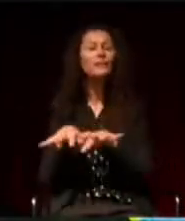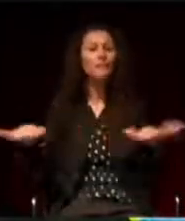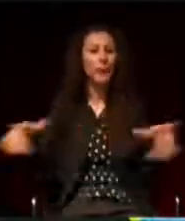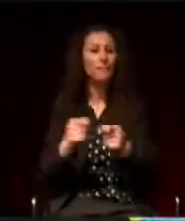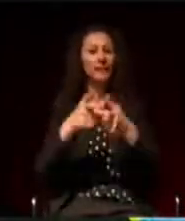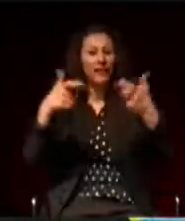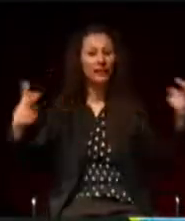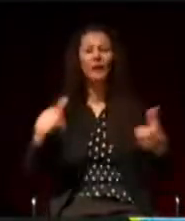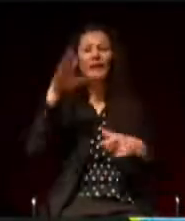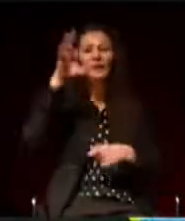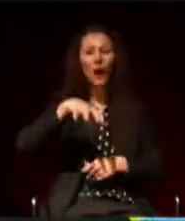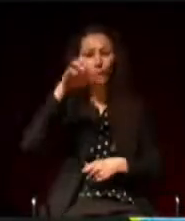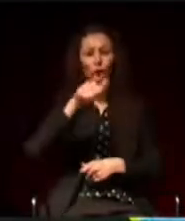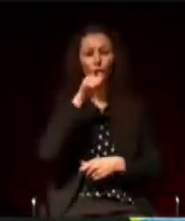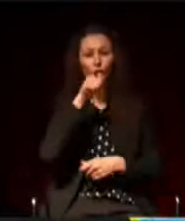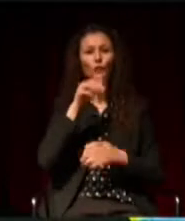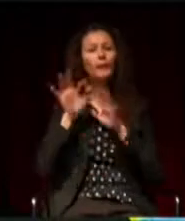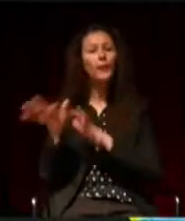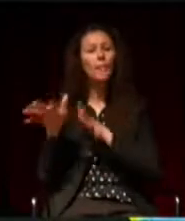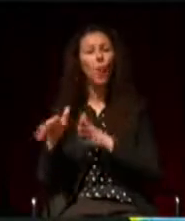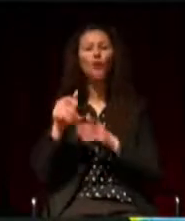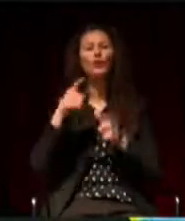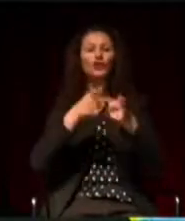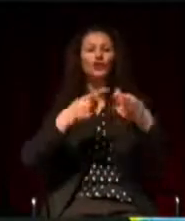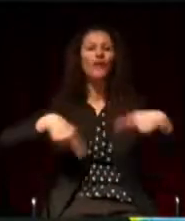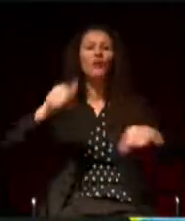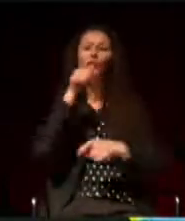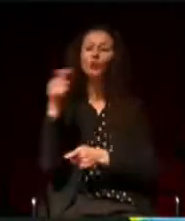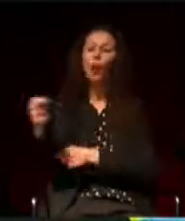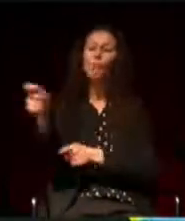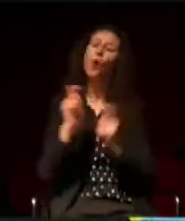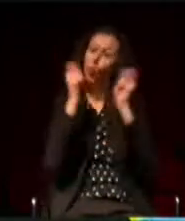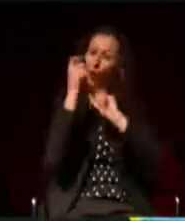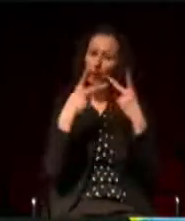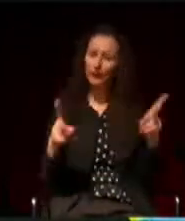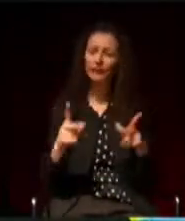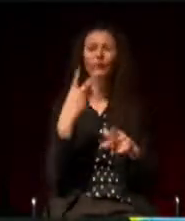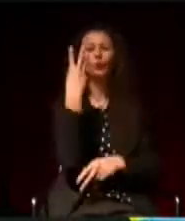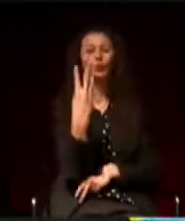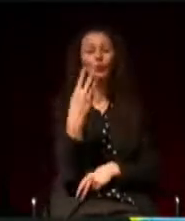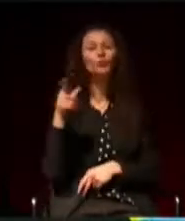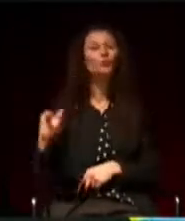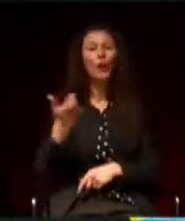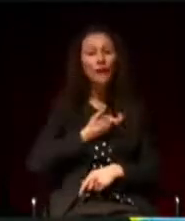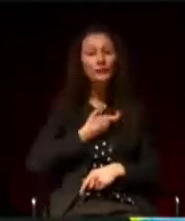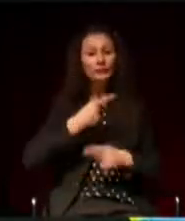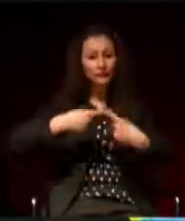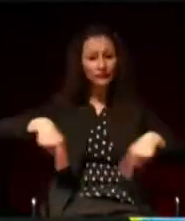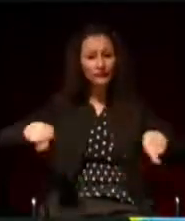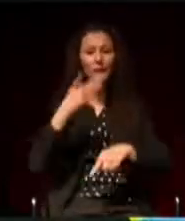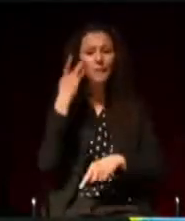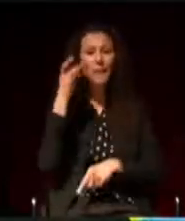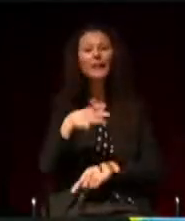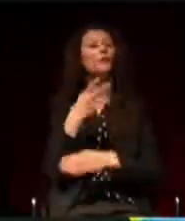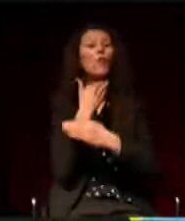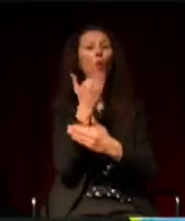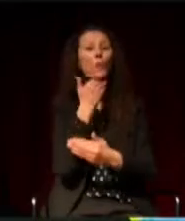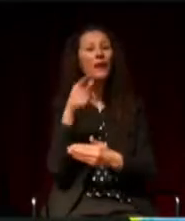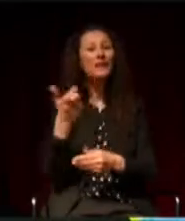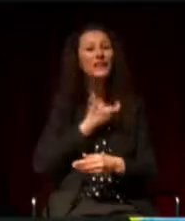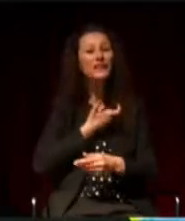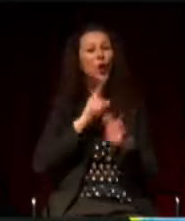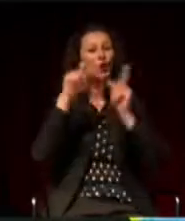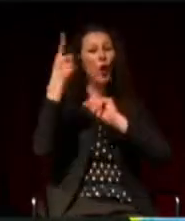geliştirilmesiyle yağmur hasadı, yağmur ve drenaj suyu depolanarak çevre sulamalarında kullanılabilir. 3. Bu usul ve esaslardaki belirtilmeyen hususlar ile ilgili